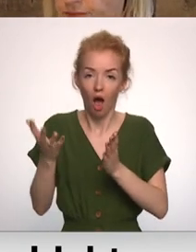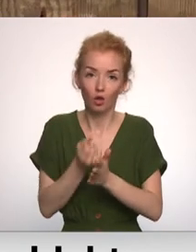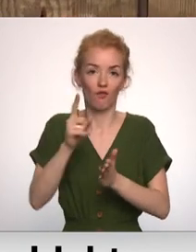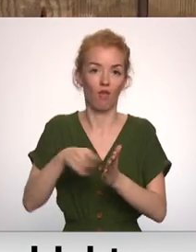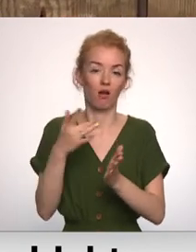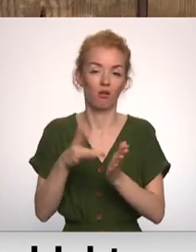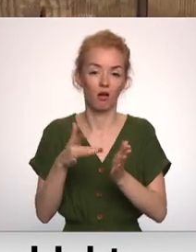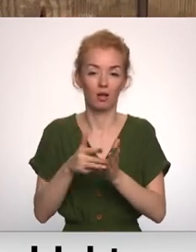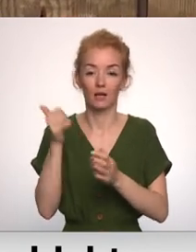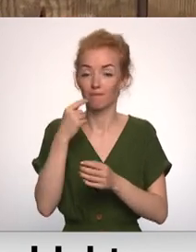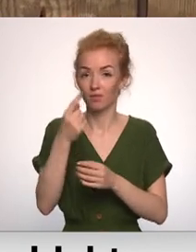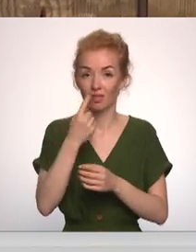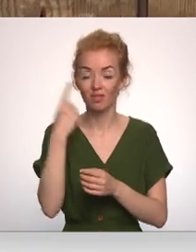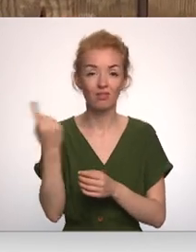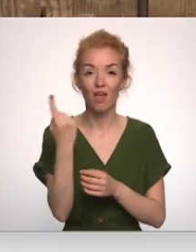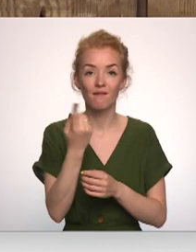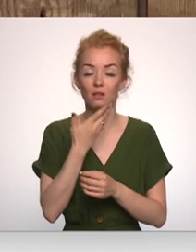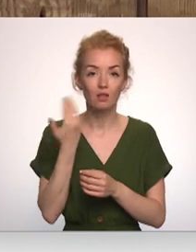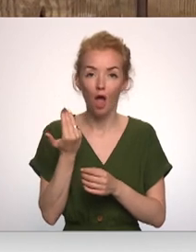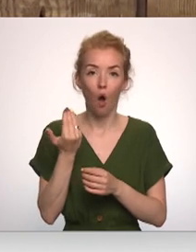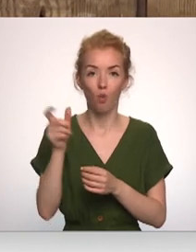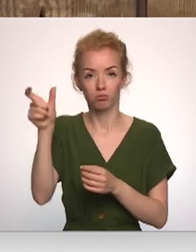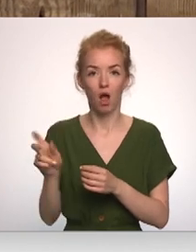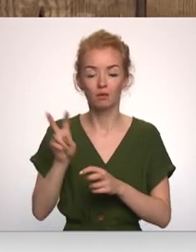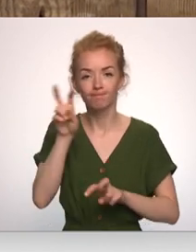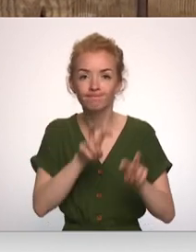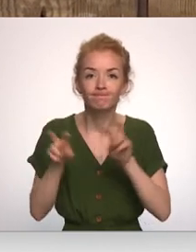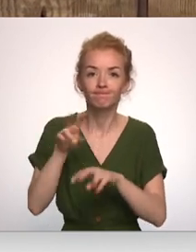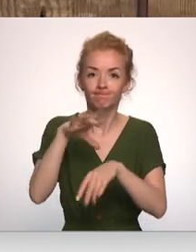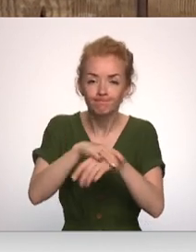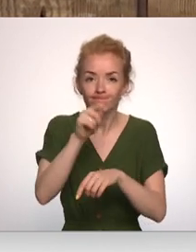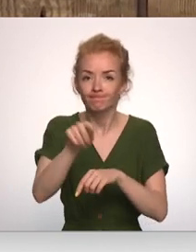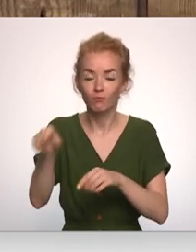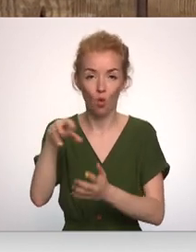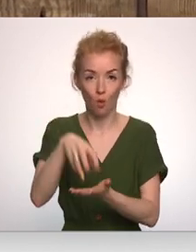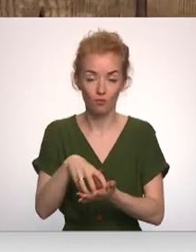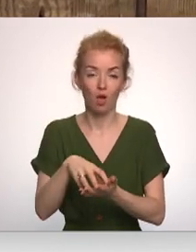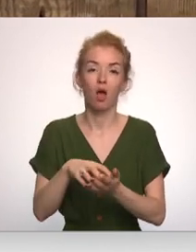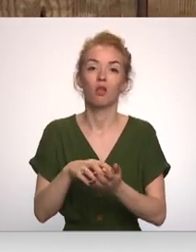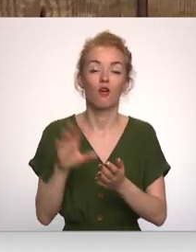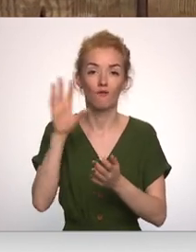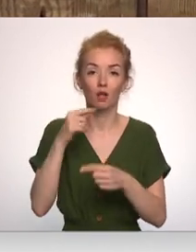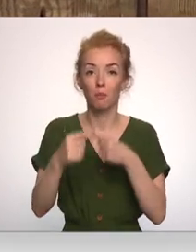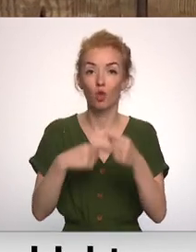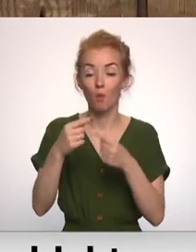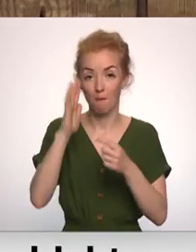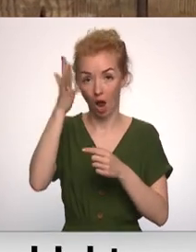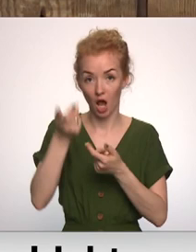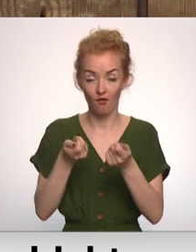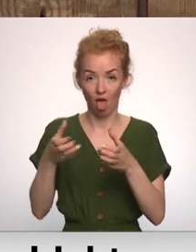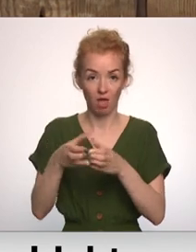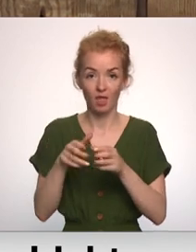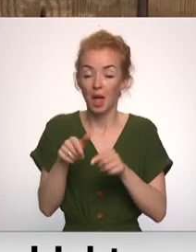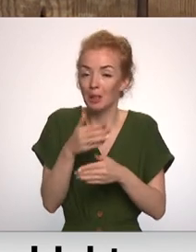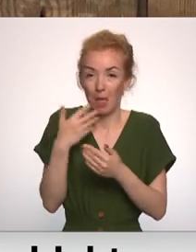kāds. Neviens nenodarbojās ar šo objektu tādu apzināšanu. Nacionālā kultūras mantojuma pārvalde, tas